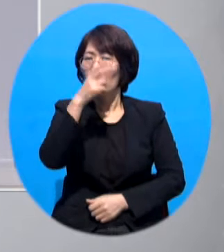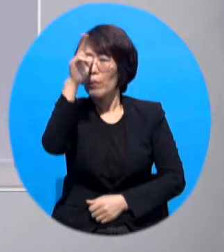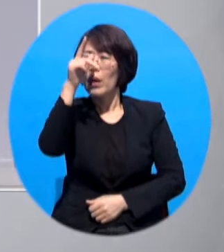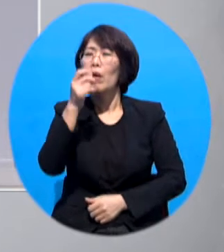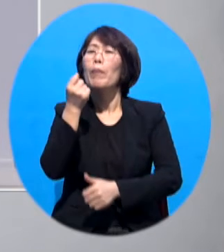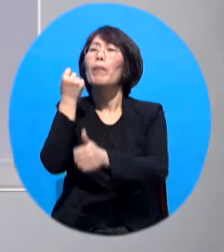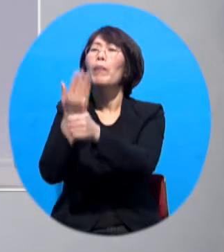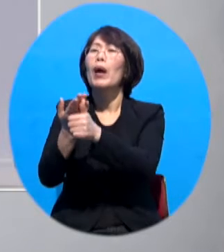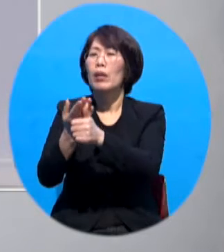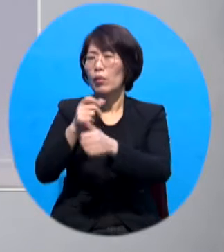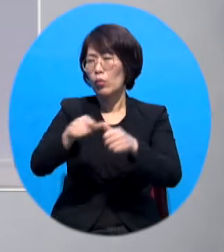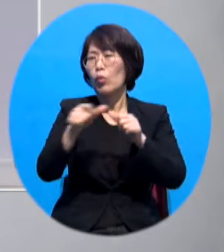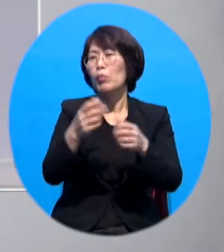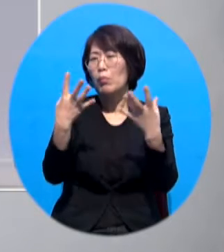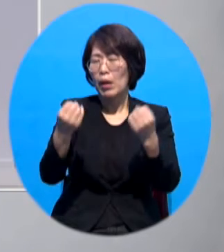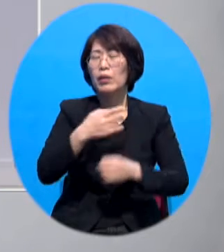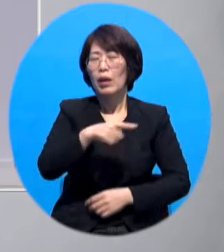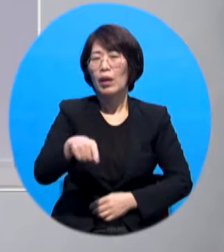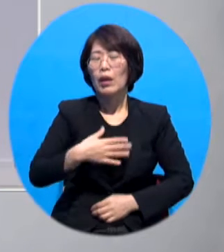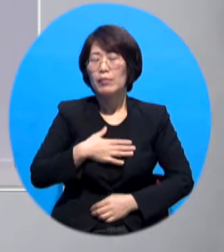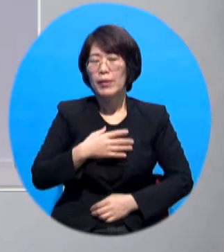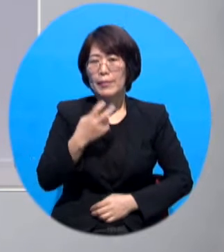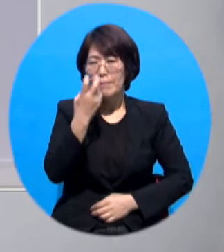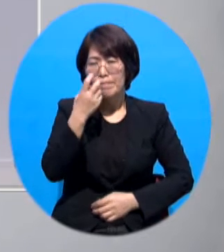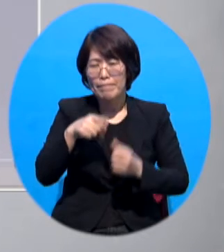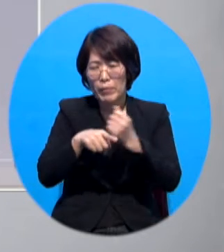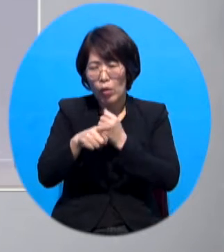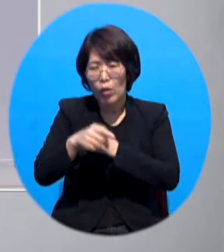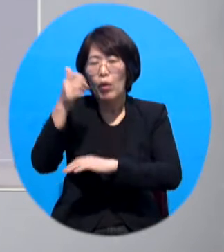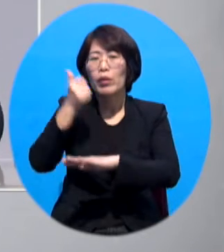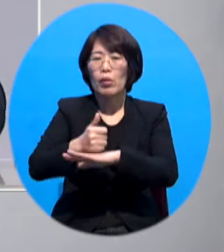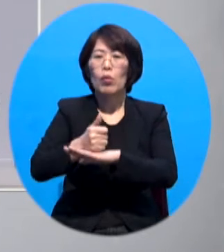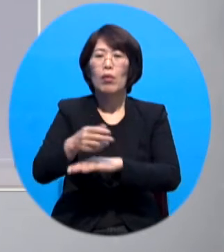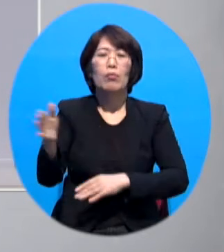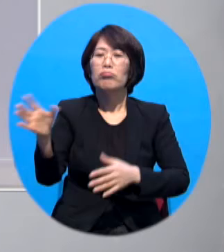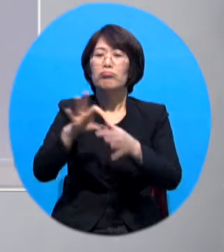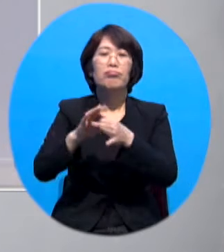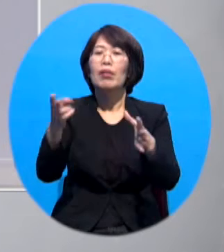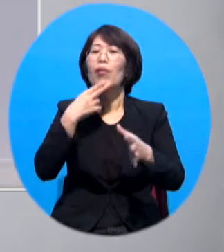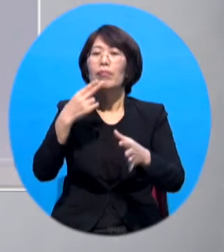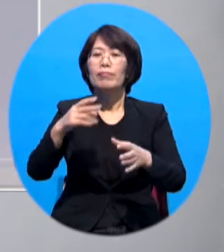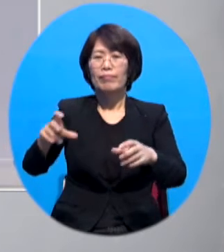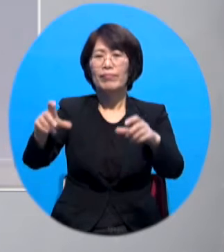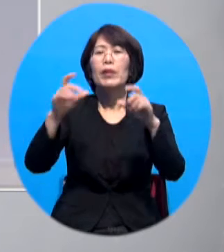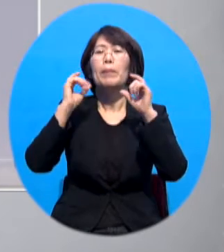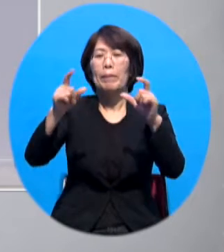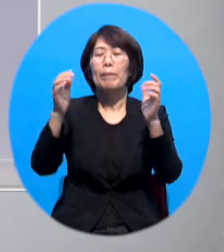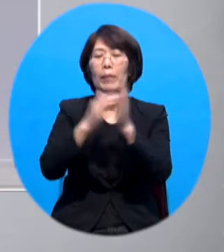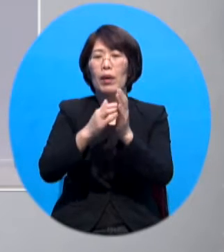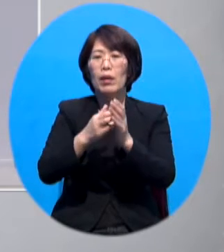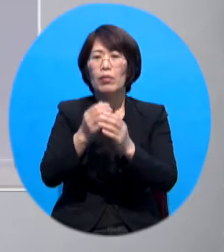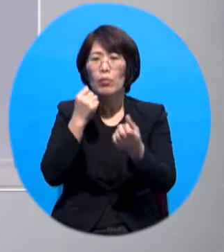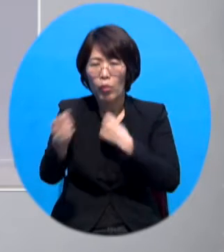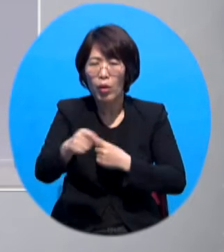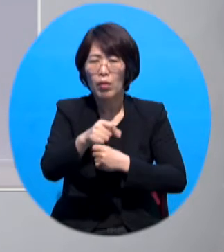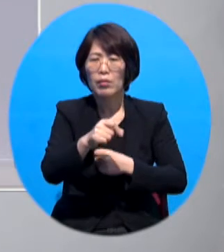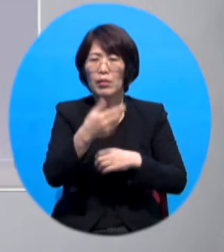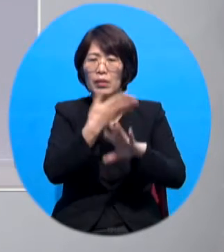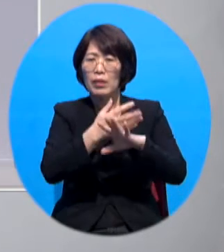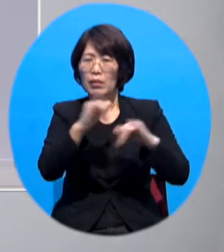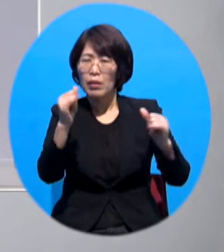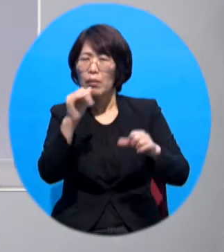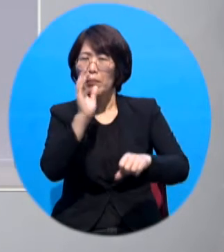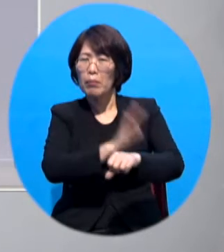합니다 하지만 올해 오랜 수사 끝에 아무런 연관성이 없다는 결론이 났습니다 그런데도 그렇게 핑계 되니 참